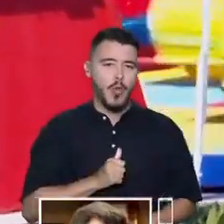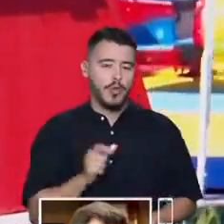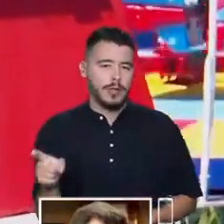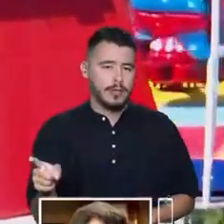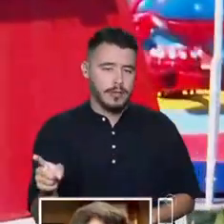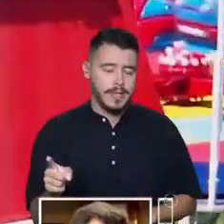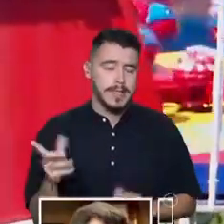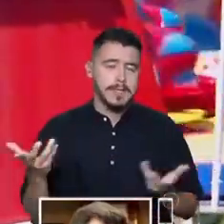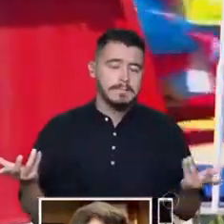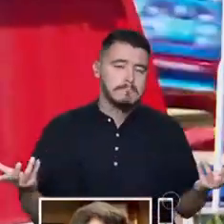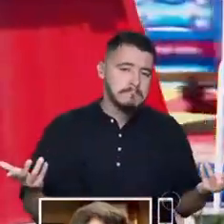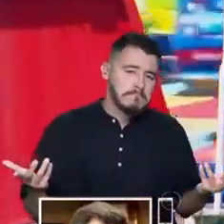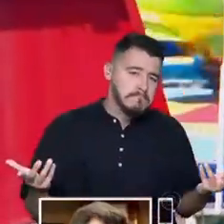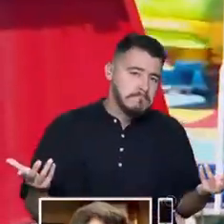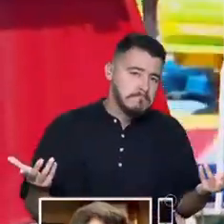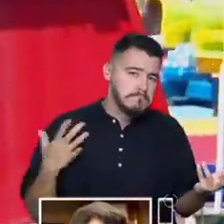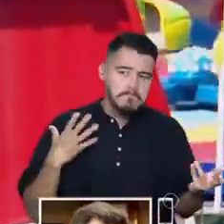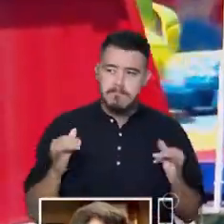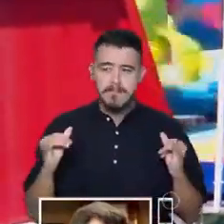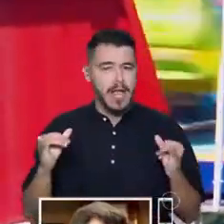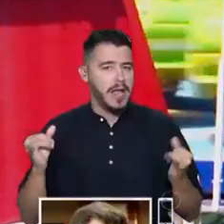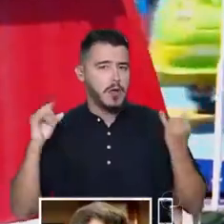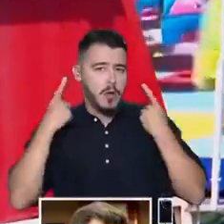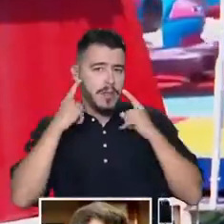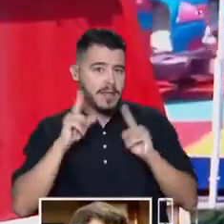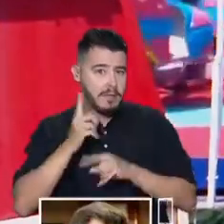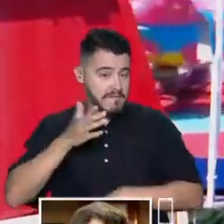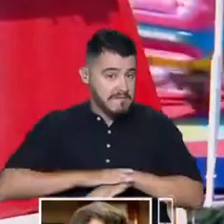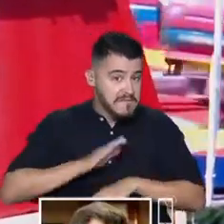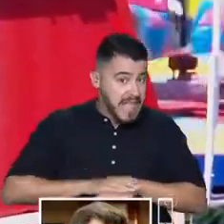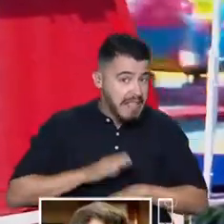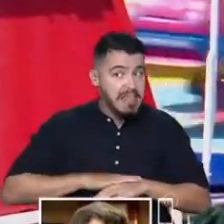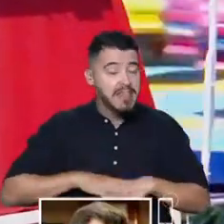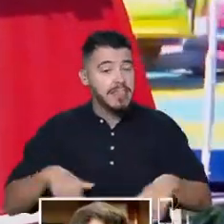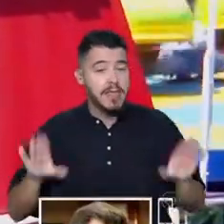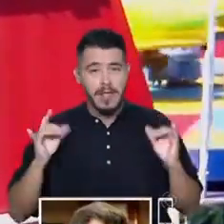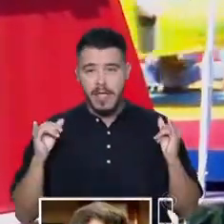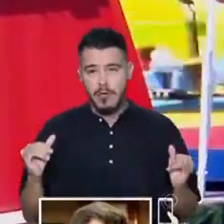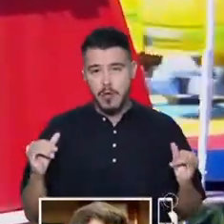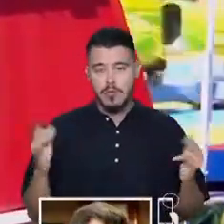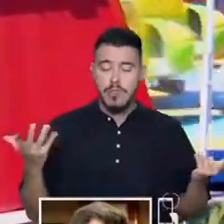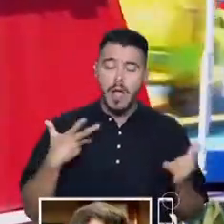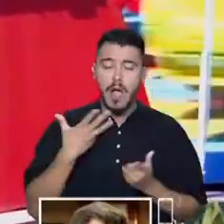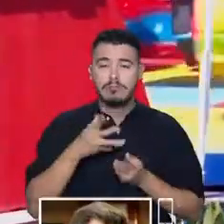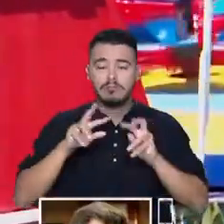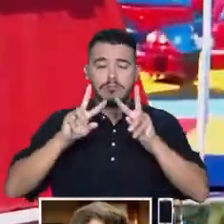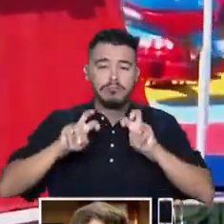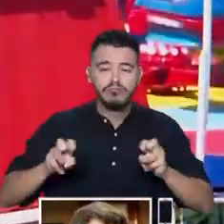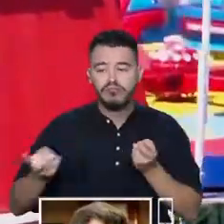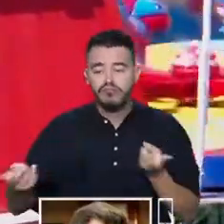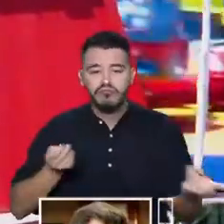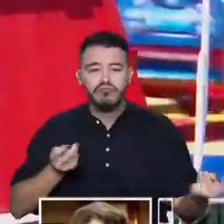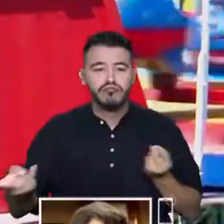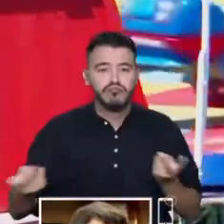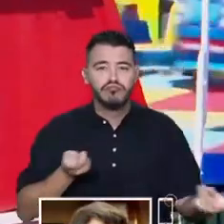κάποια κατηγορία οποιασδήποτε υφής. Αυτή τη στιγμή η όλη υπόθεση βρίσκεται στην επεξεργασία και στο